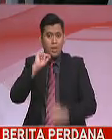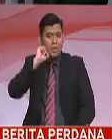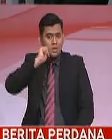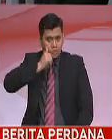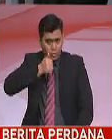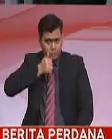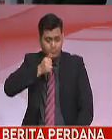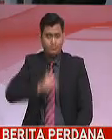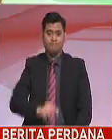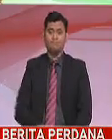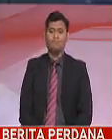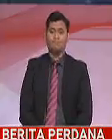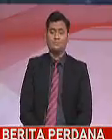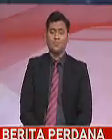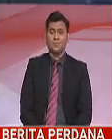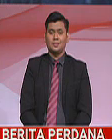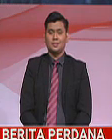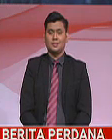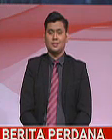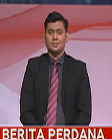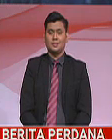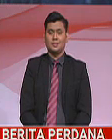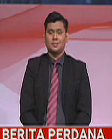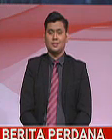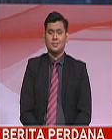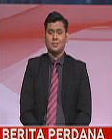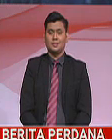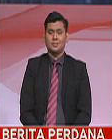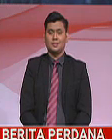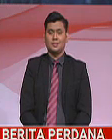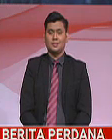Dalam pada itu, Kerajaan Negeri Selangor telah mengeluarkan